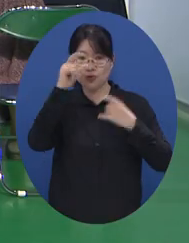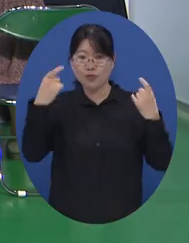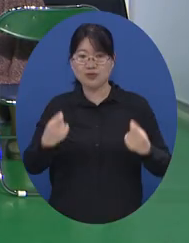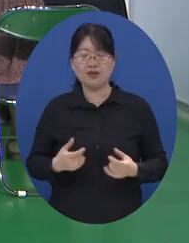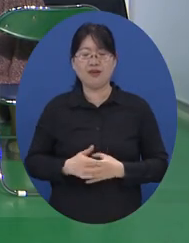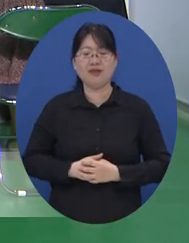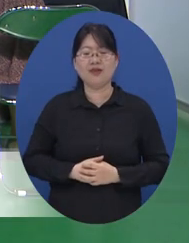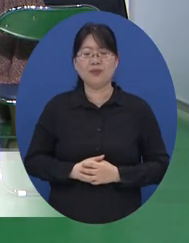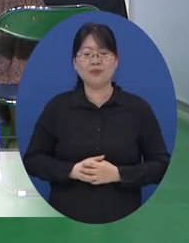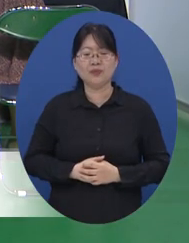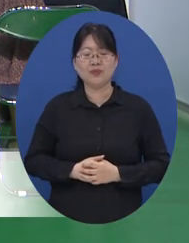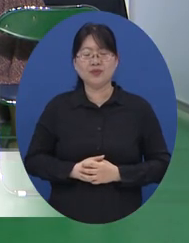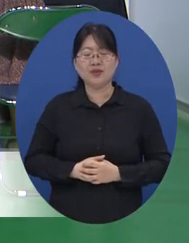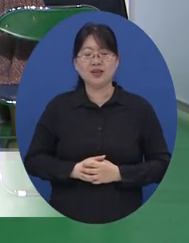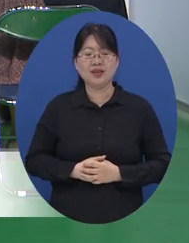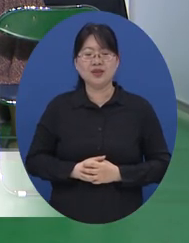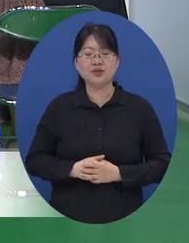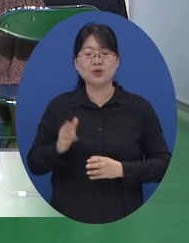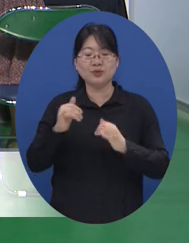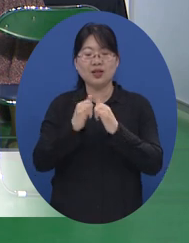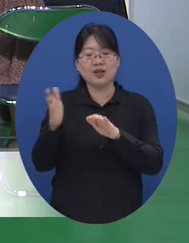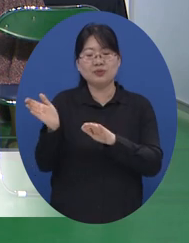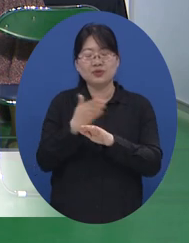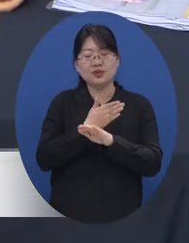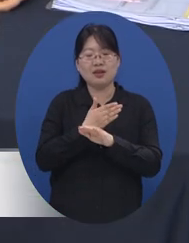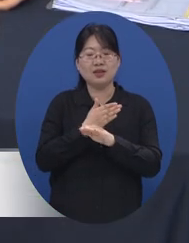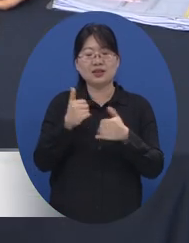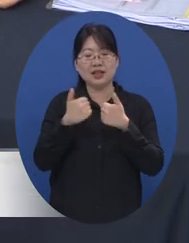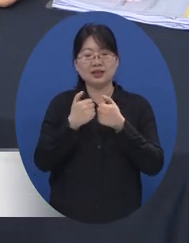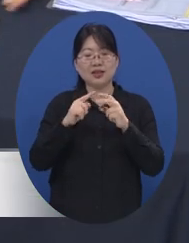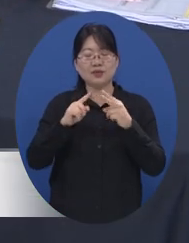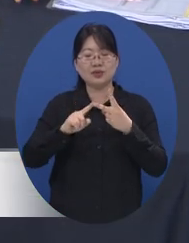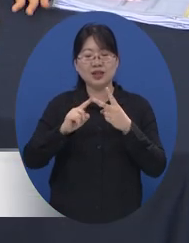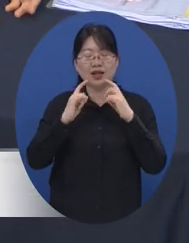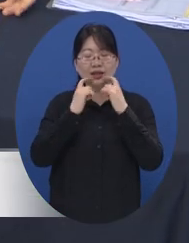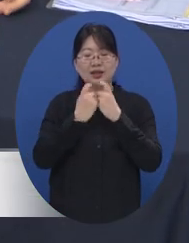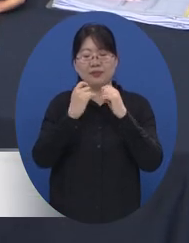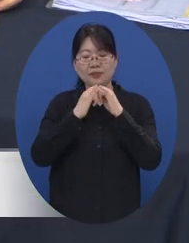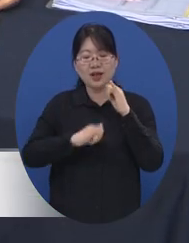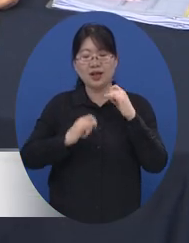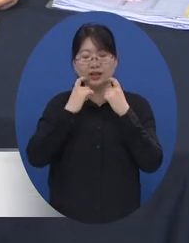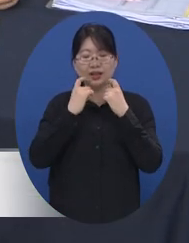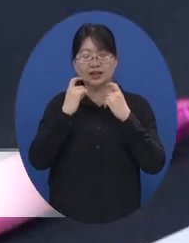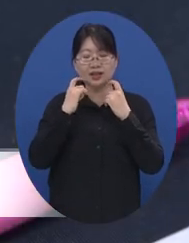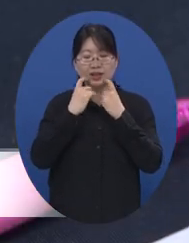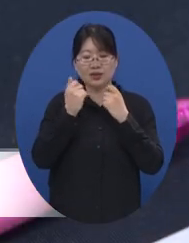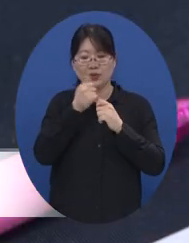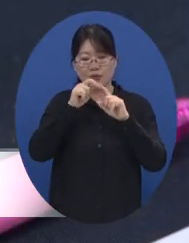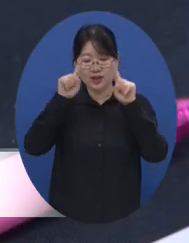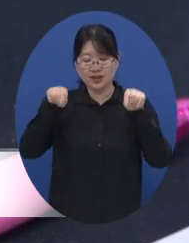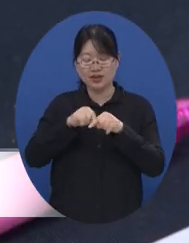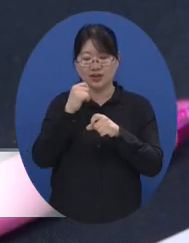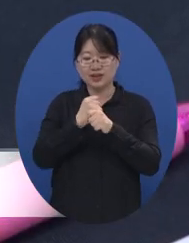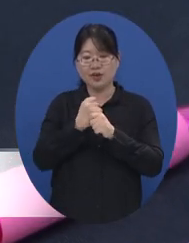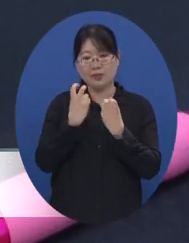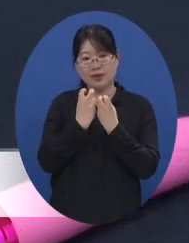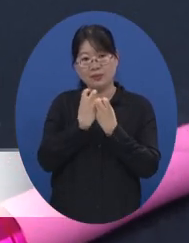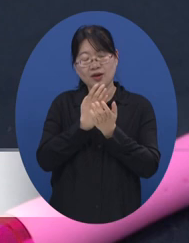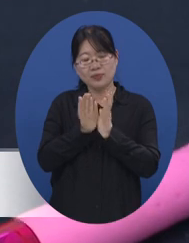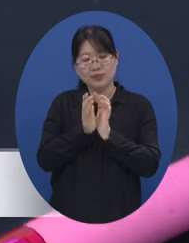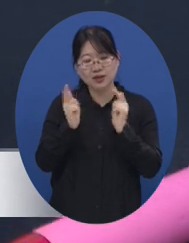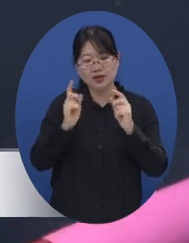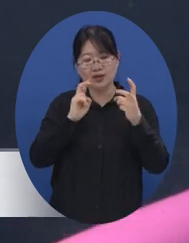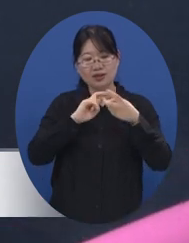같아요. 채용관의 전문가로부터 취창업 상담이나 이력서, 자기소개서 작성 요령 등 다양한